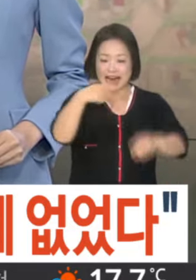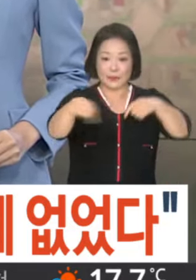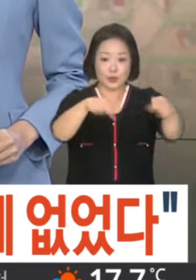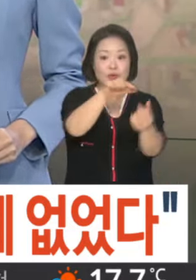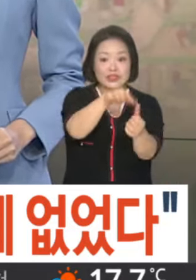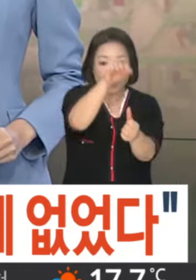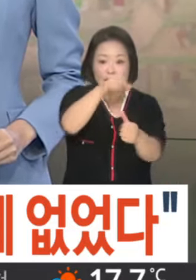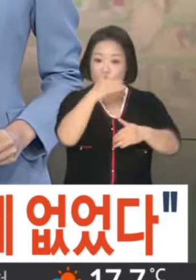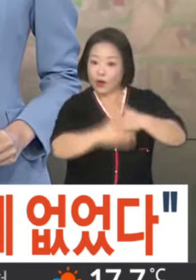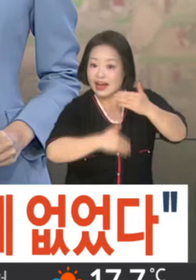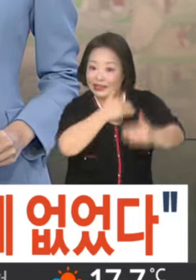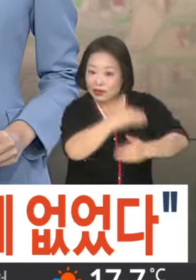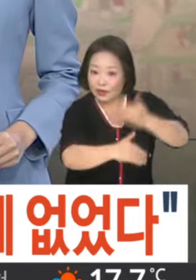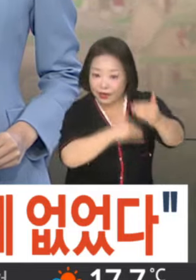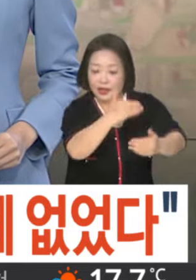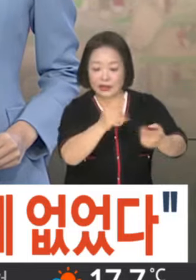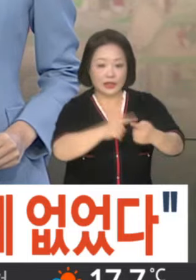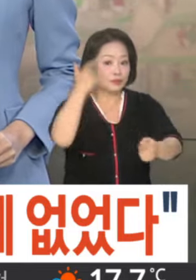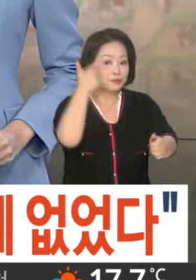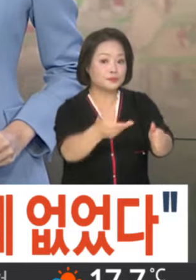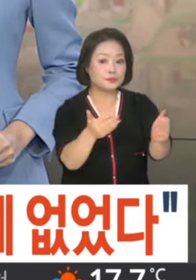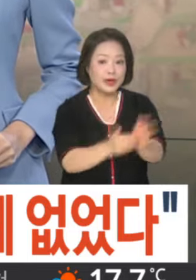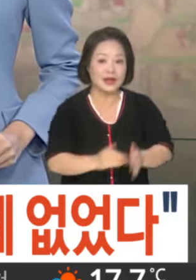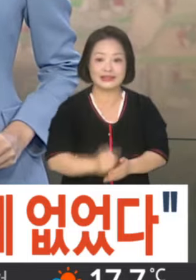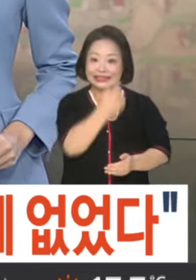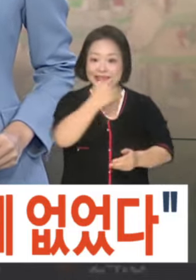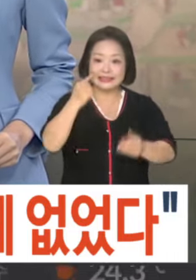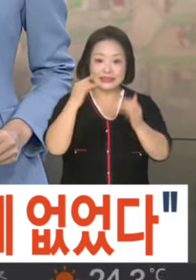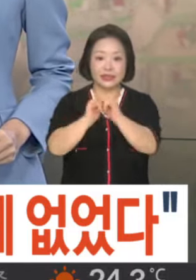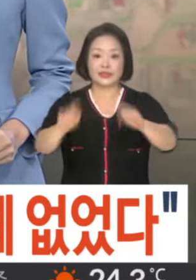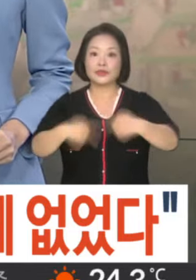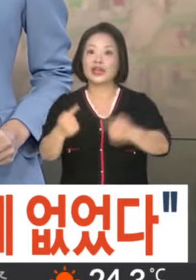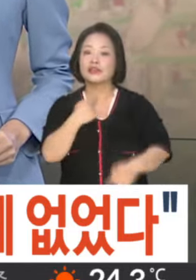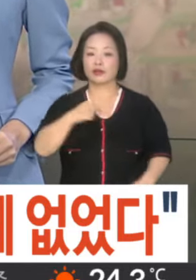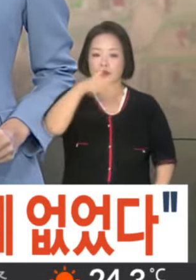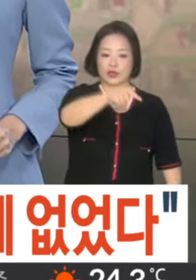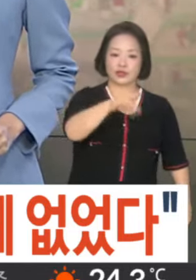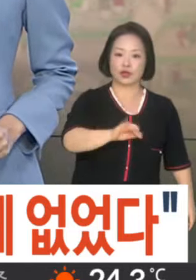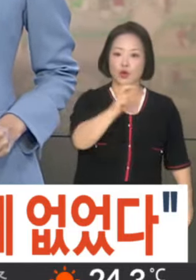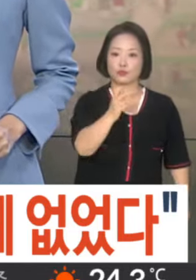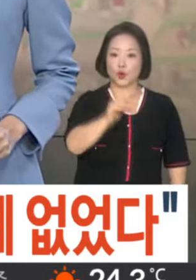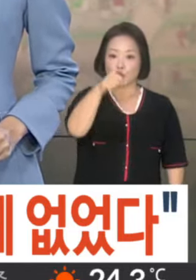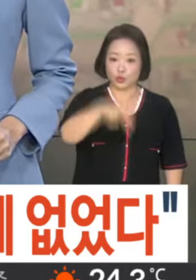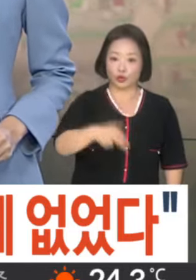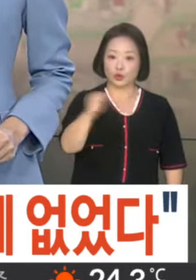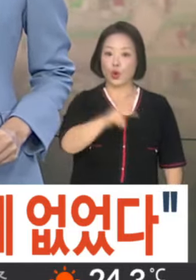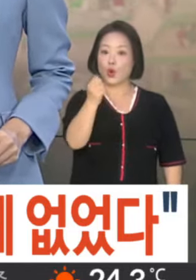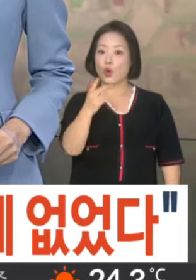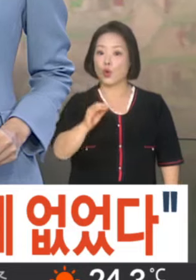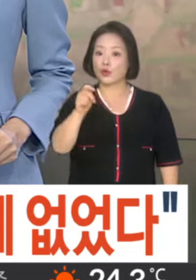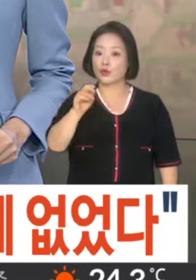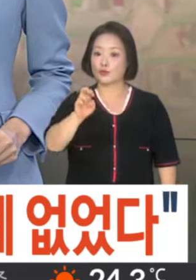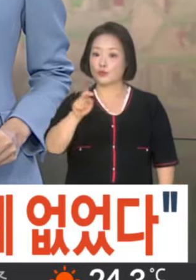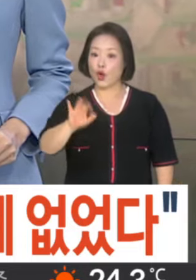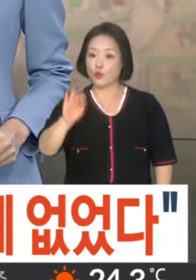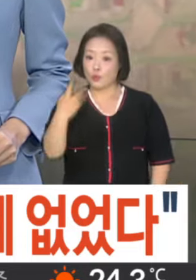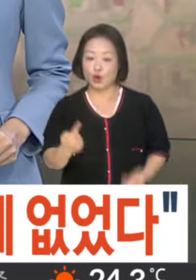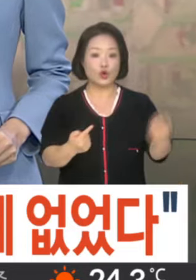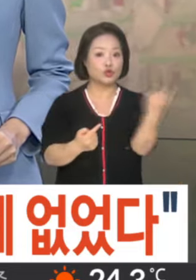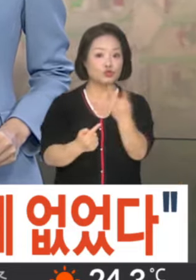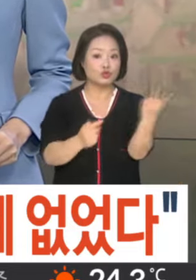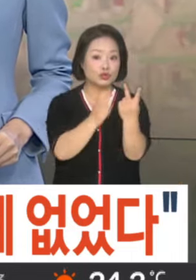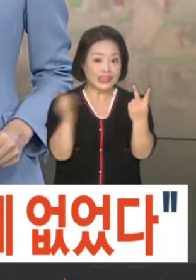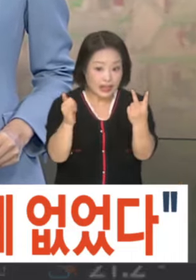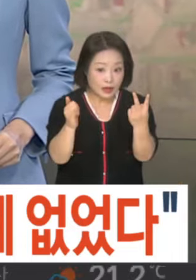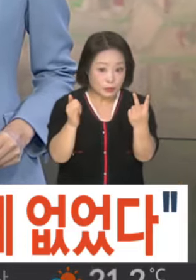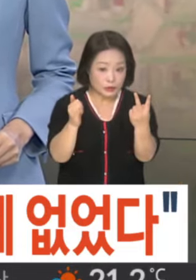둘러싼 논란이 집중적으로 다뤄졌습니다. 증인으로 출석한 정몽규 회장과 홍명보 감독은 선임 과정이